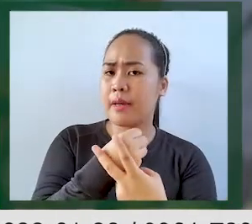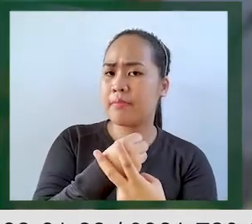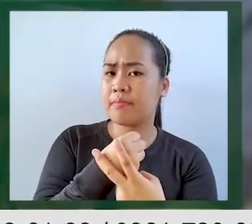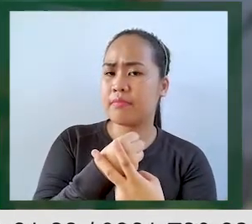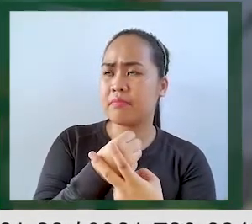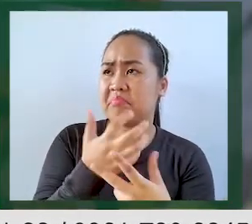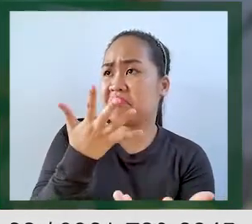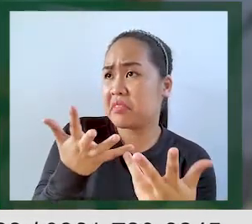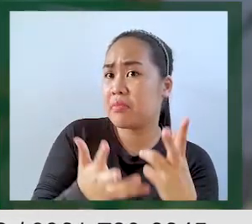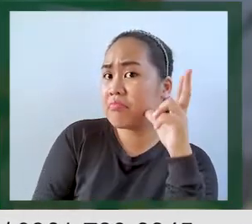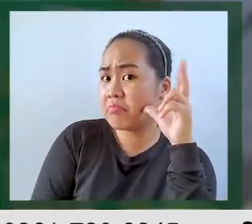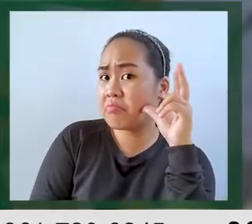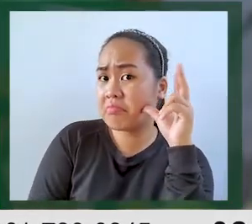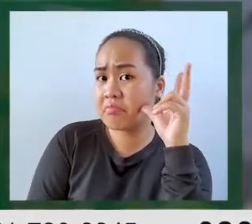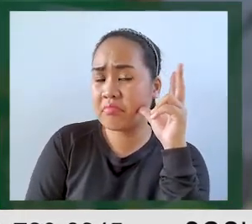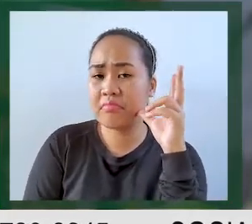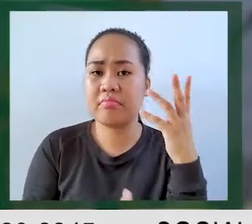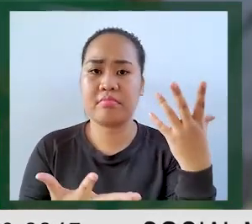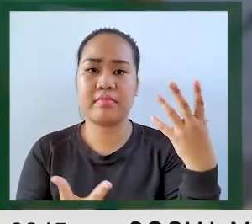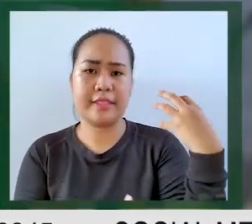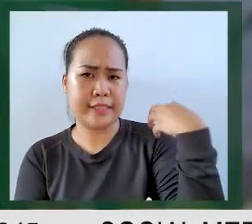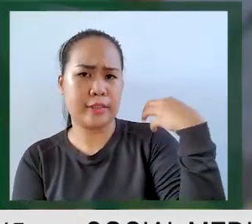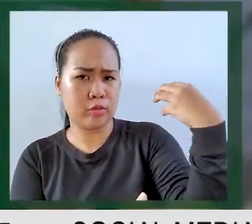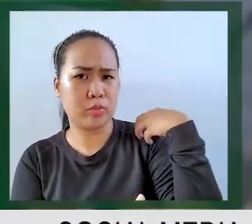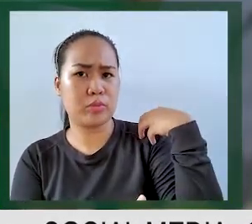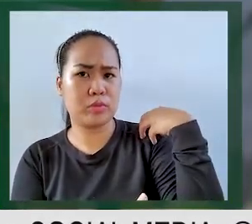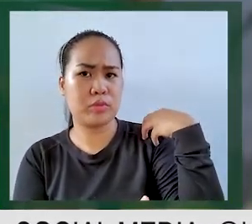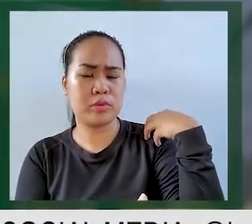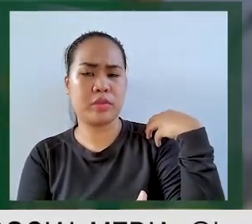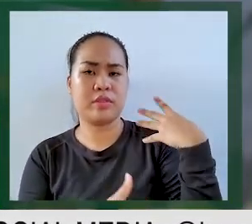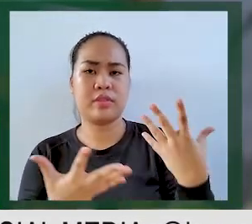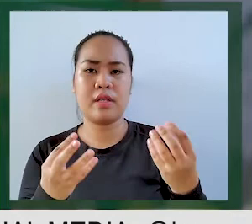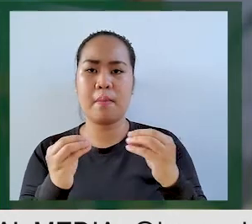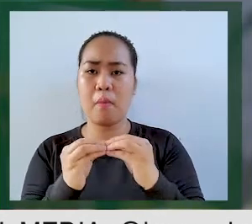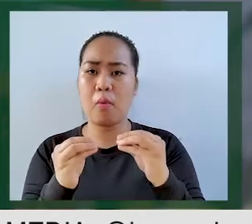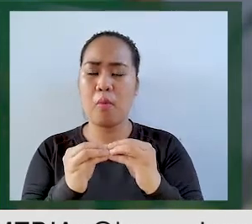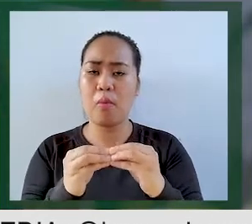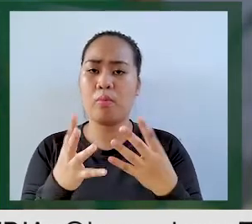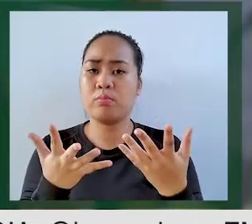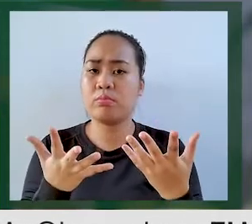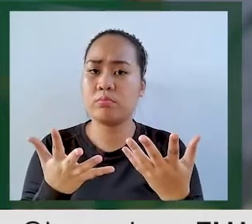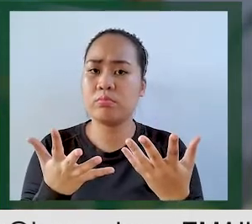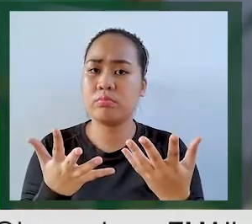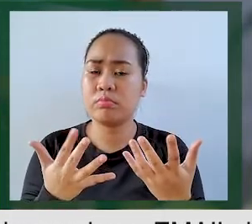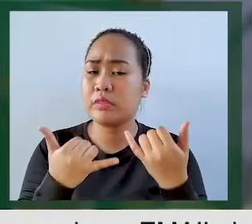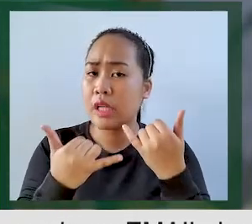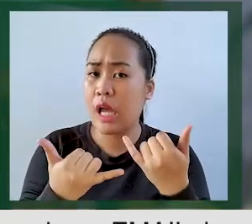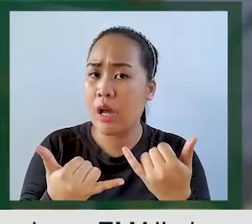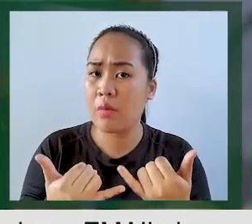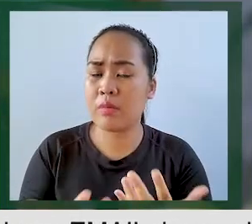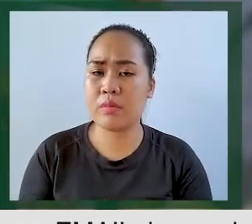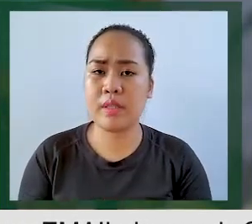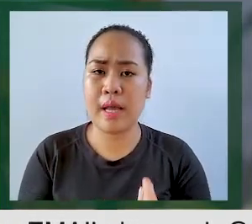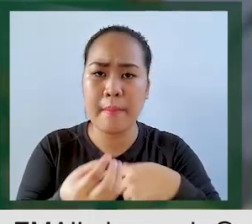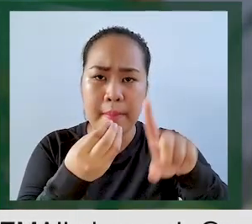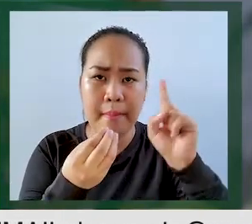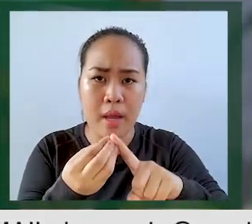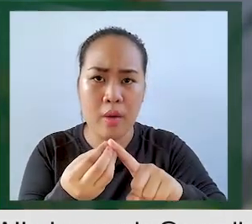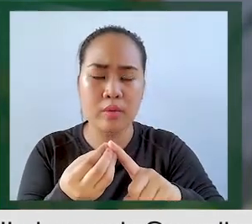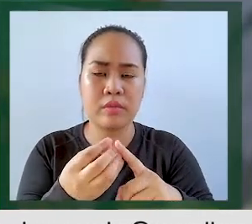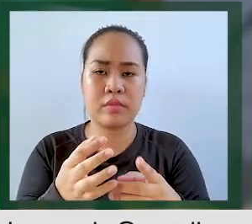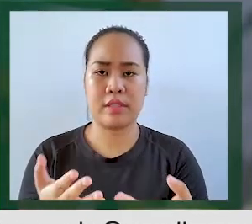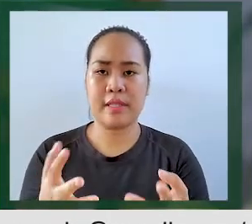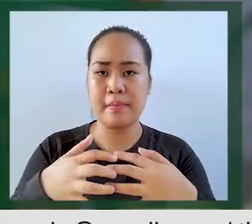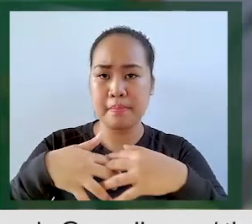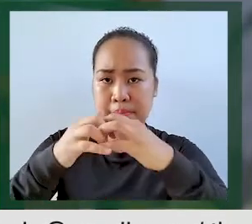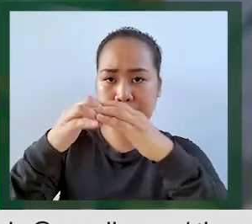also ng building admin, no, ng ating mga opisina, eh siguro po a-actionan din naman nila yan. Dahil wala ho